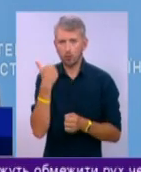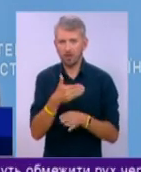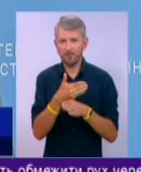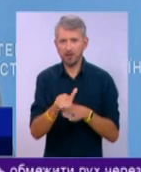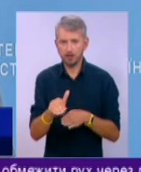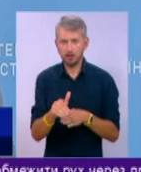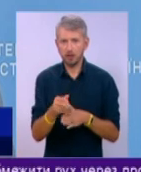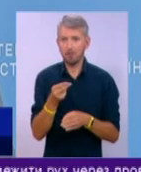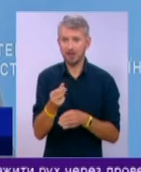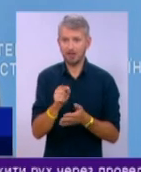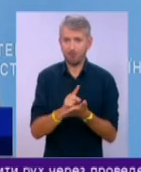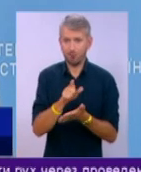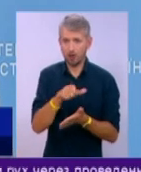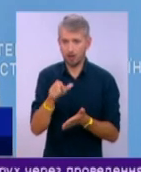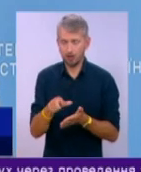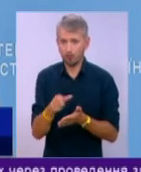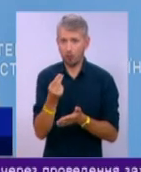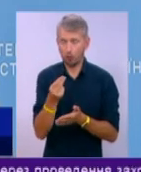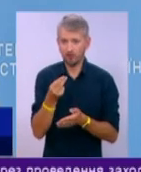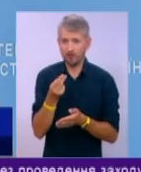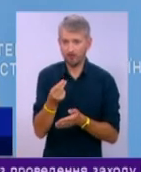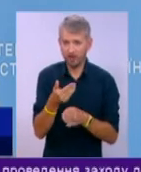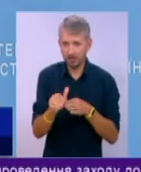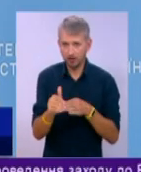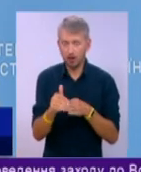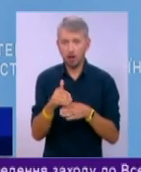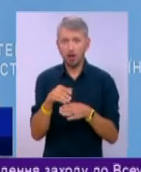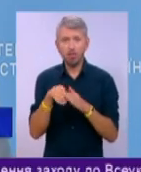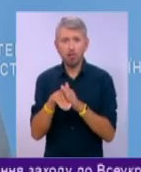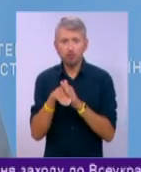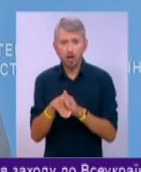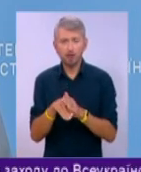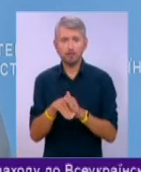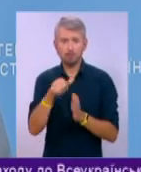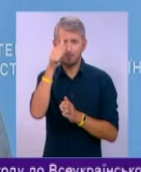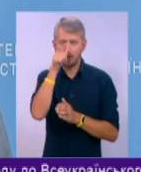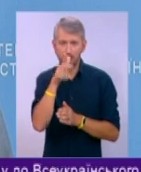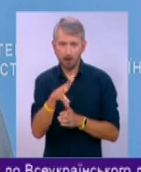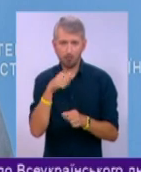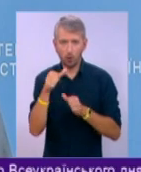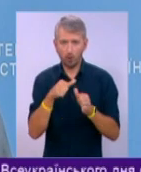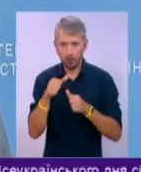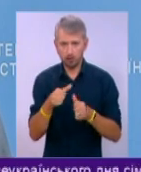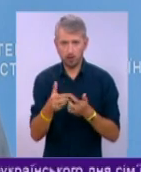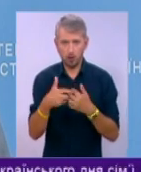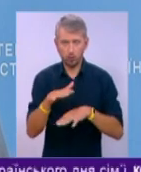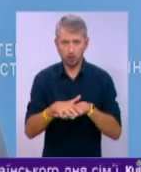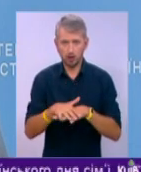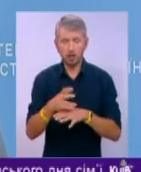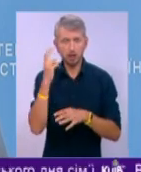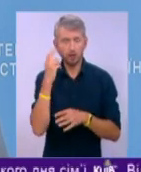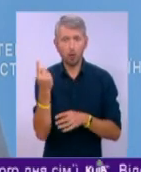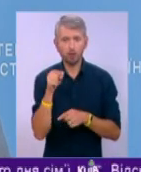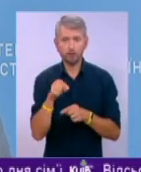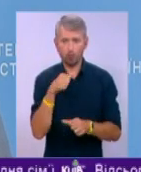виділені платниками податків кошти просто лежать місяцями, роками на рахунках. На жаль, Київська область в цьому